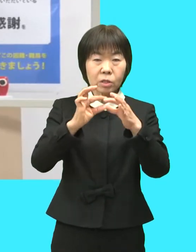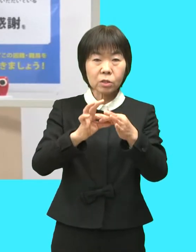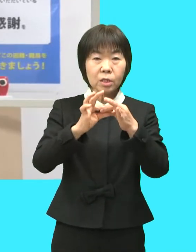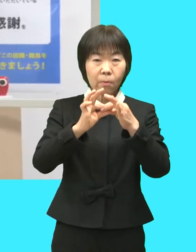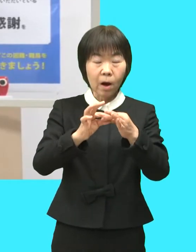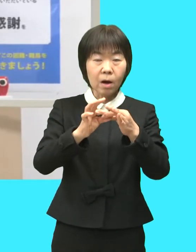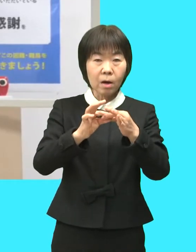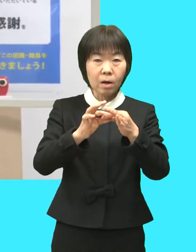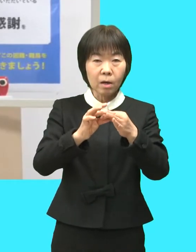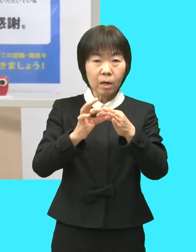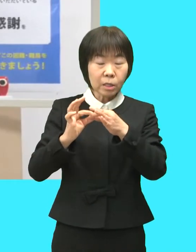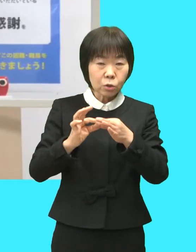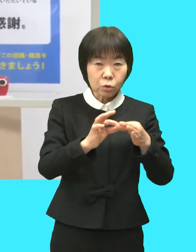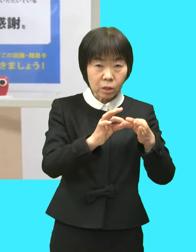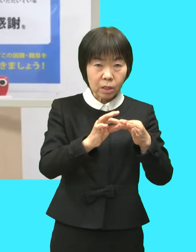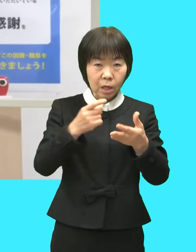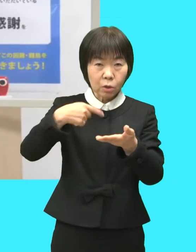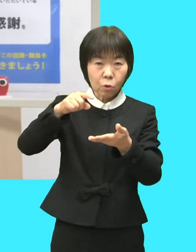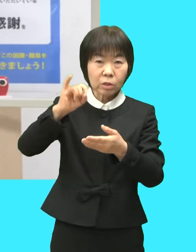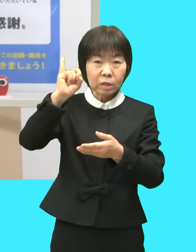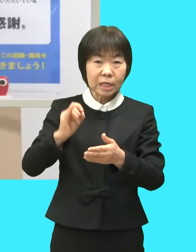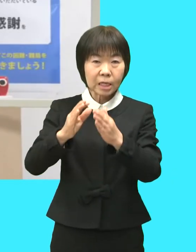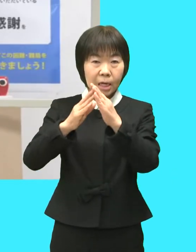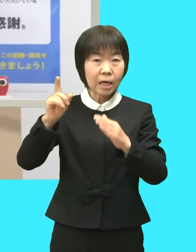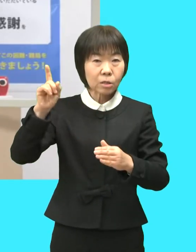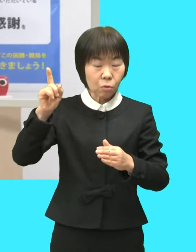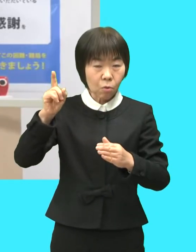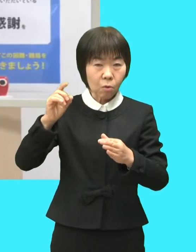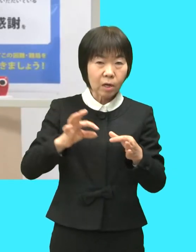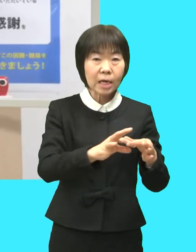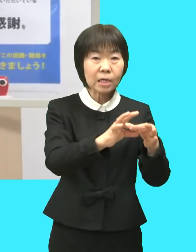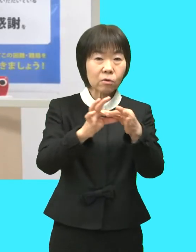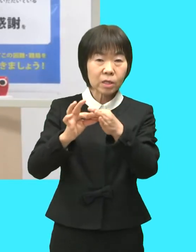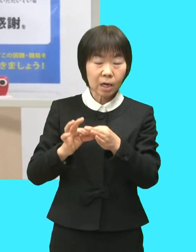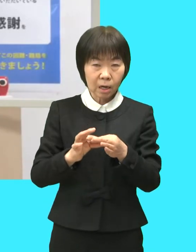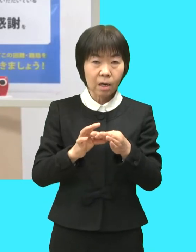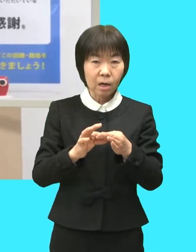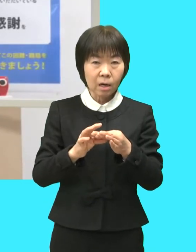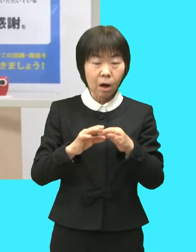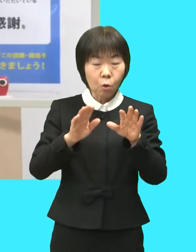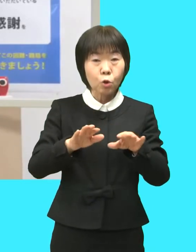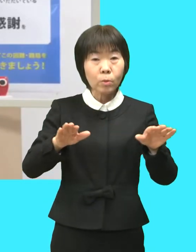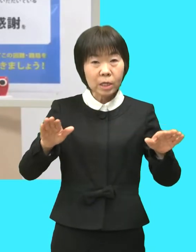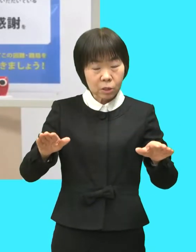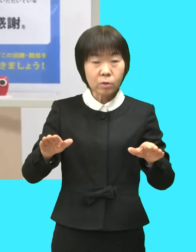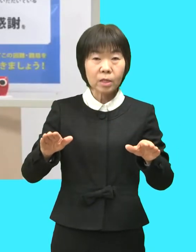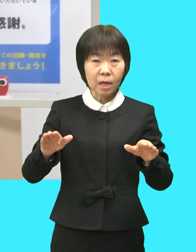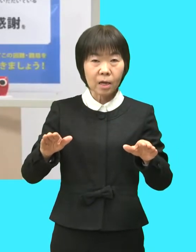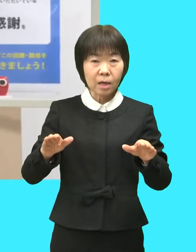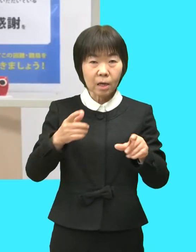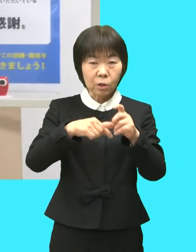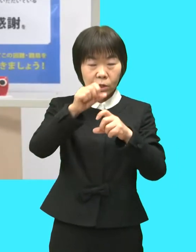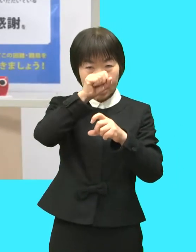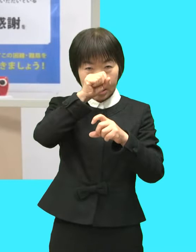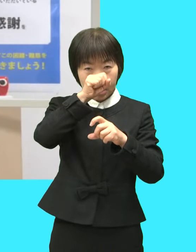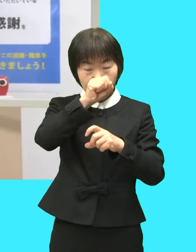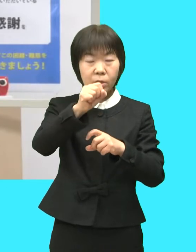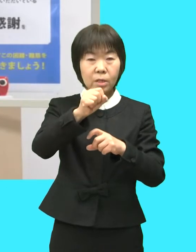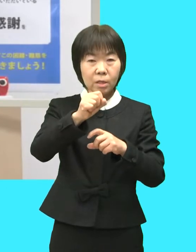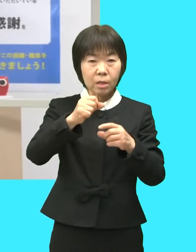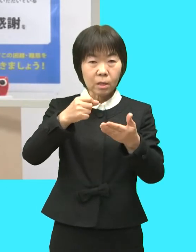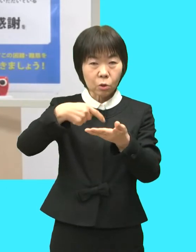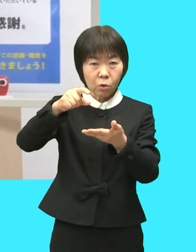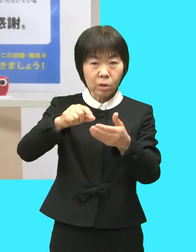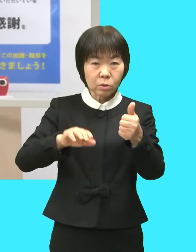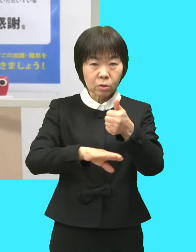ても引き続き教育委員会と連携をしながら子どもたちにとってより良い教育